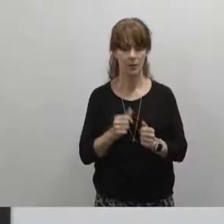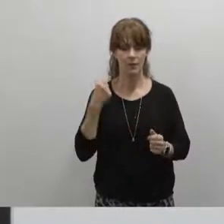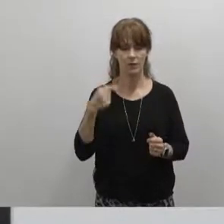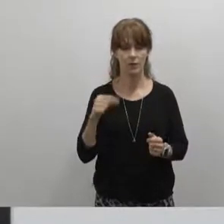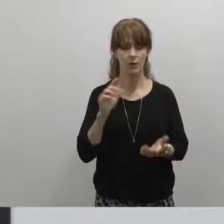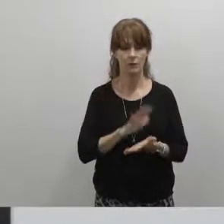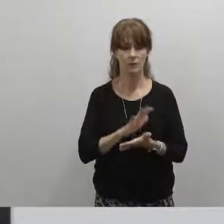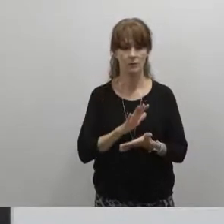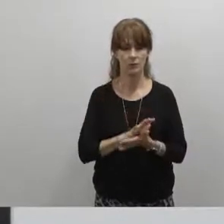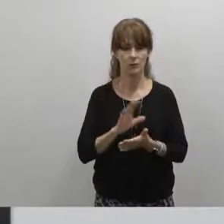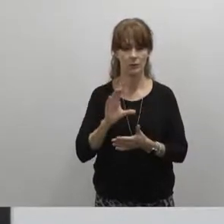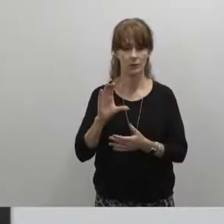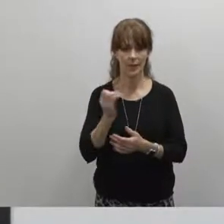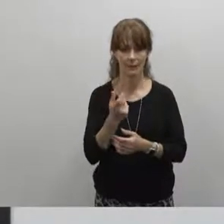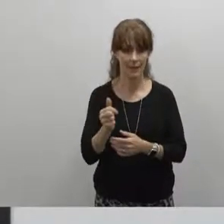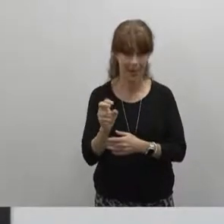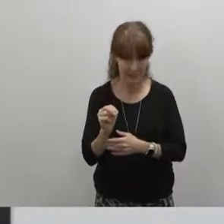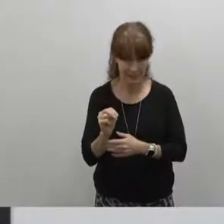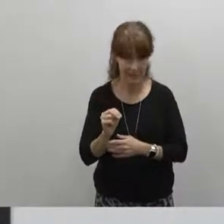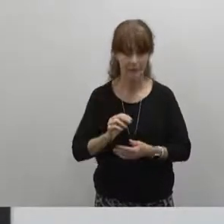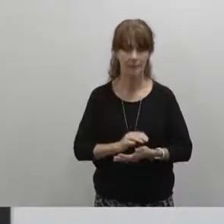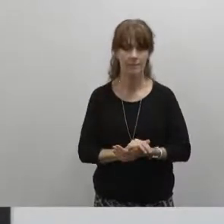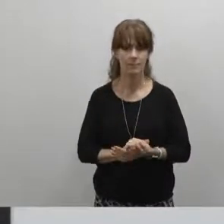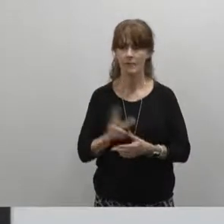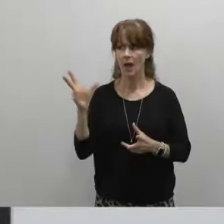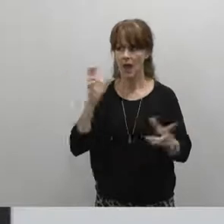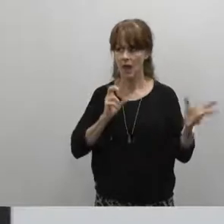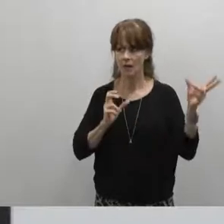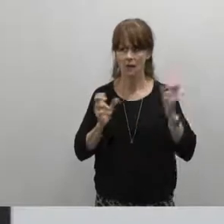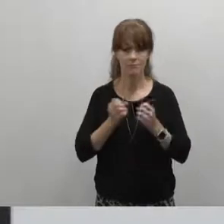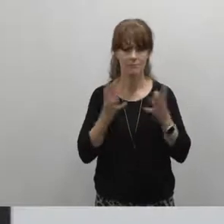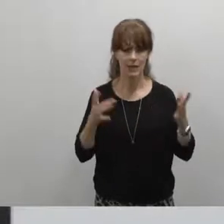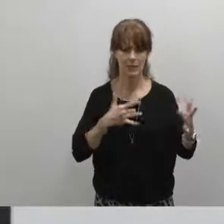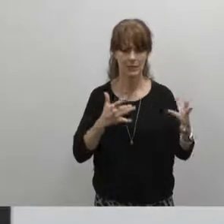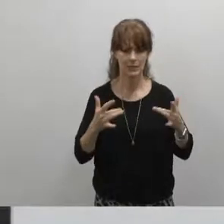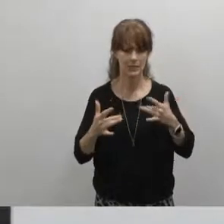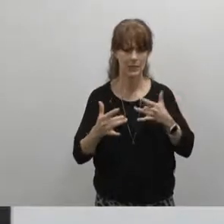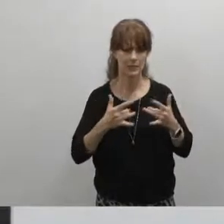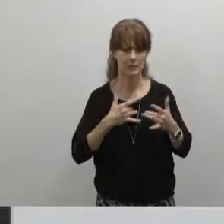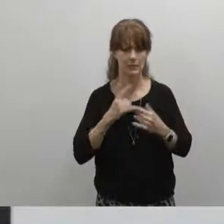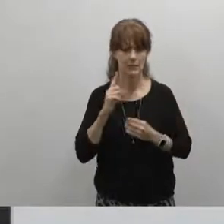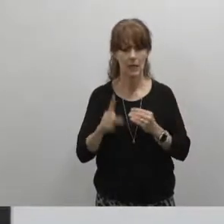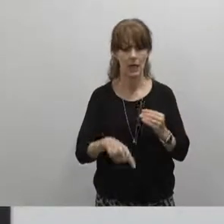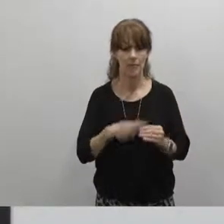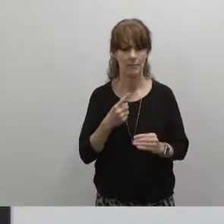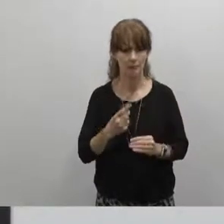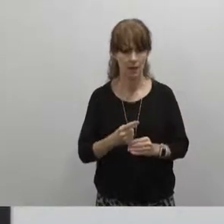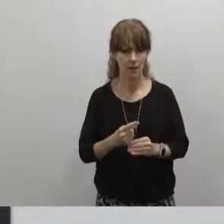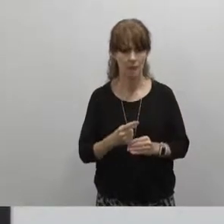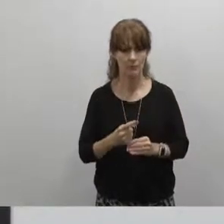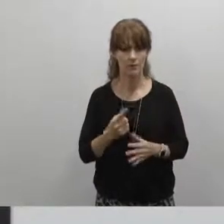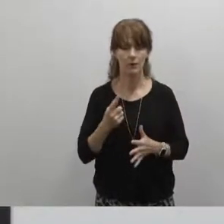district ហើយនិងសិស្សក្នុងការធ្វើឃោសនាសម្រាប់សាលារៀនពណ៌បៃតង